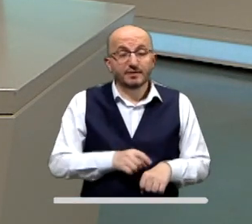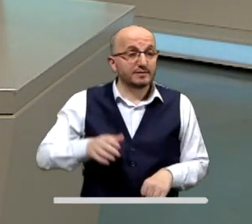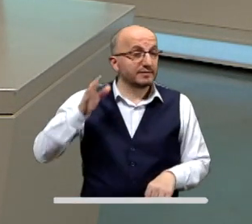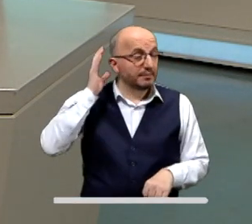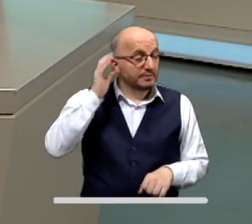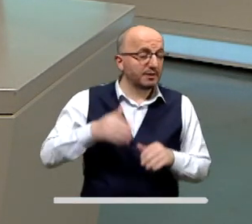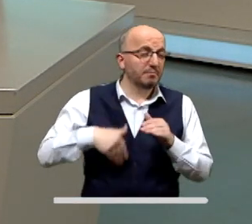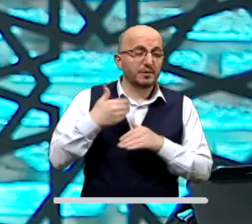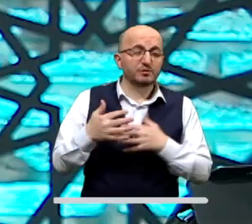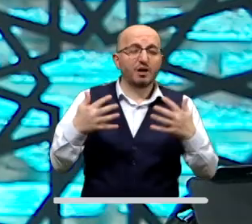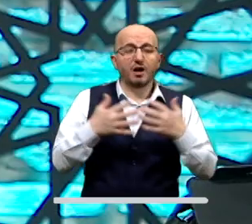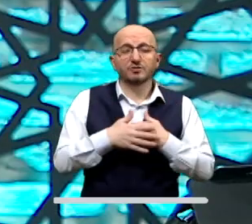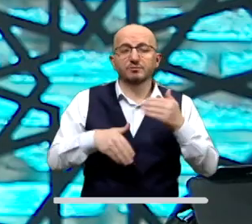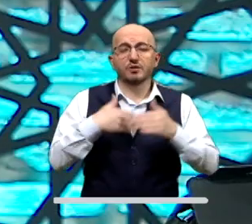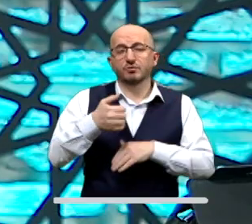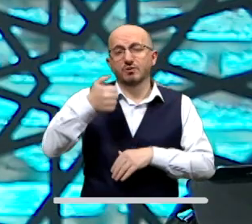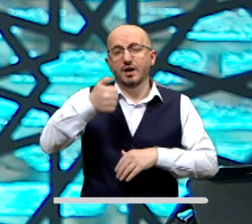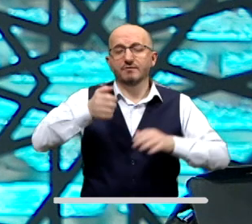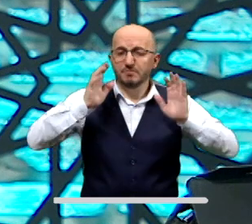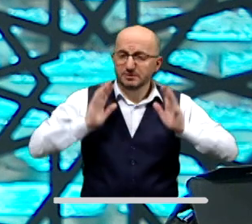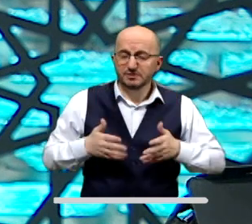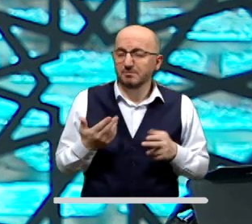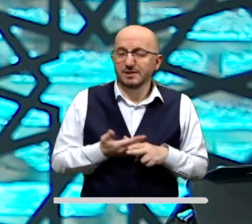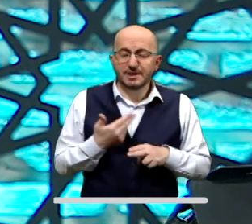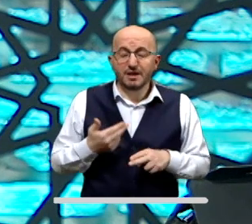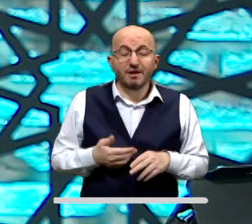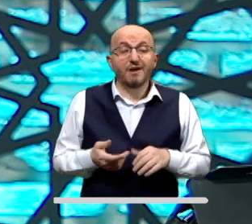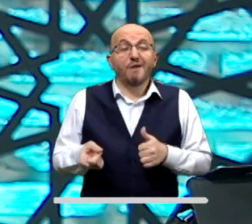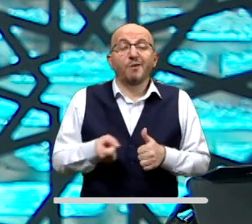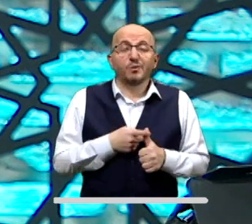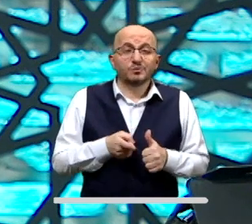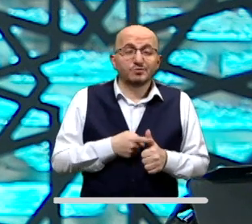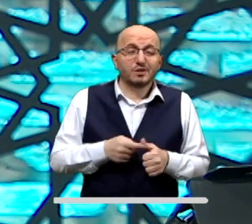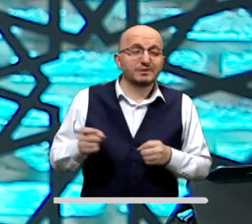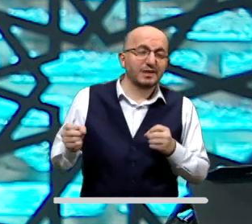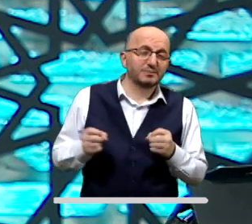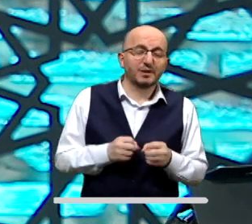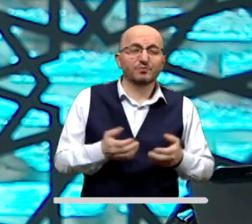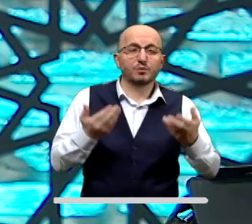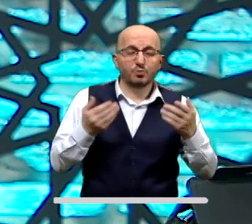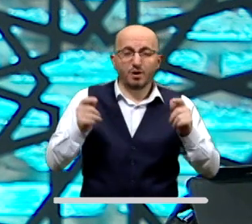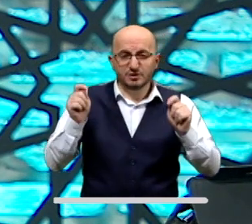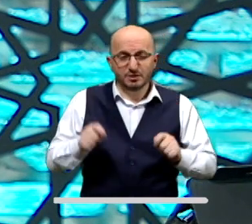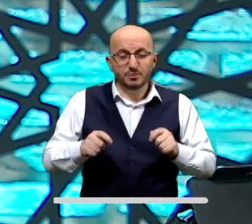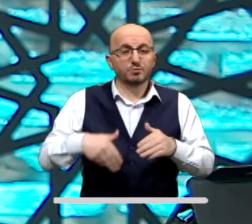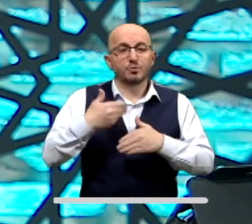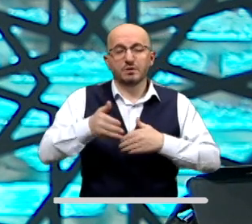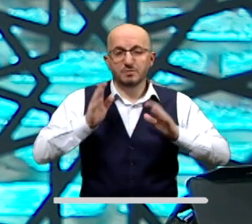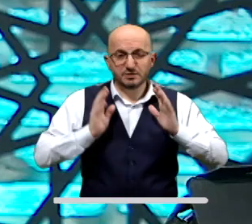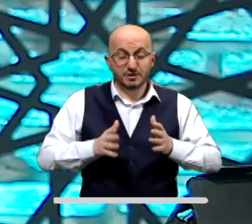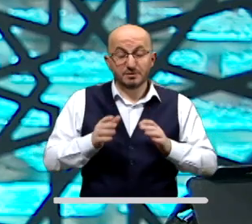peşine akşamdan sonra Evvabin kılacağız mesela önce Tesbihat ve duayı yapıp sonra mı kılalım yoksa